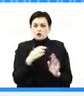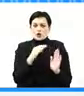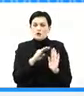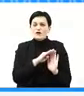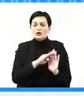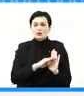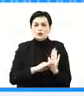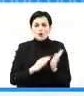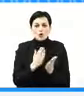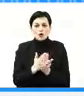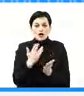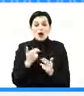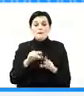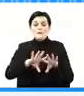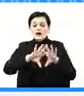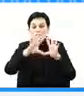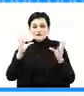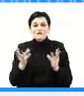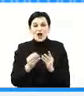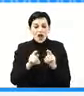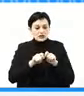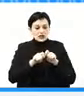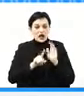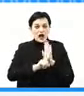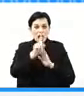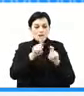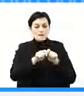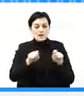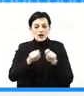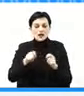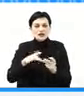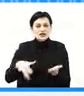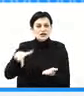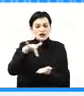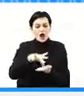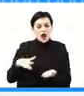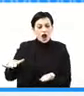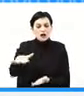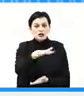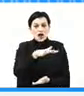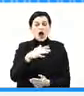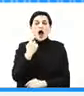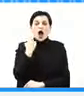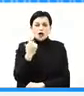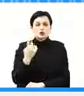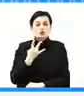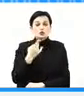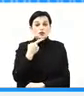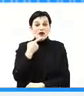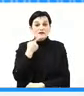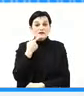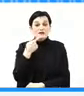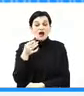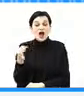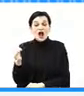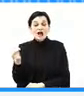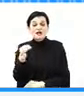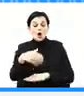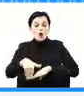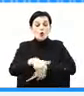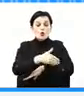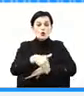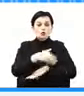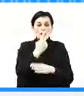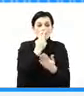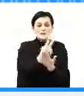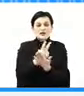არის და ამ ყველაფრის დანერგვა მთელი ქალაქის მასშტაბით, თუმცა ერთი უნდა აღინიშნოს, რომ რაიონების მიხედვით, ქუჩების